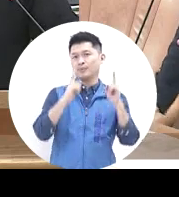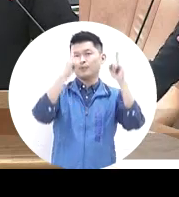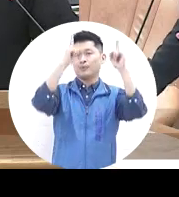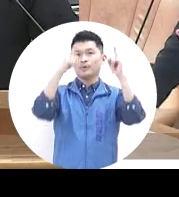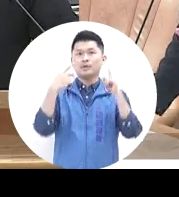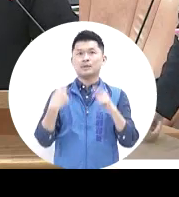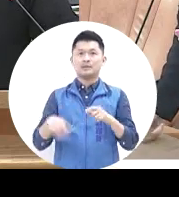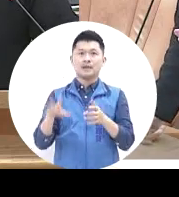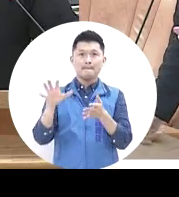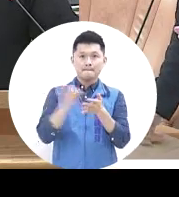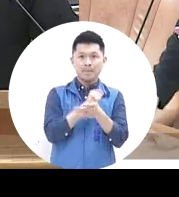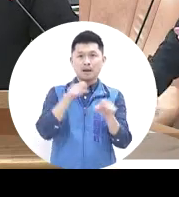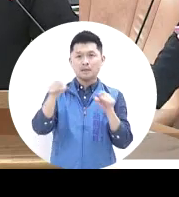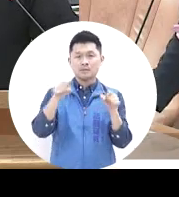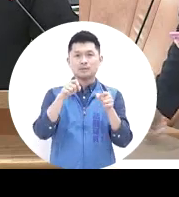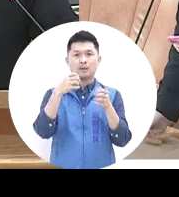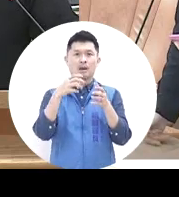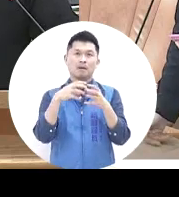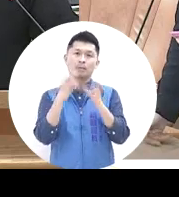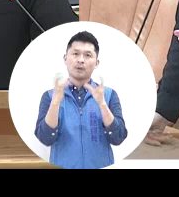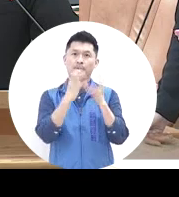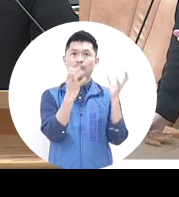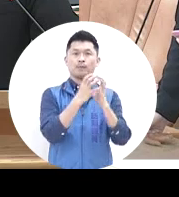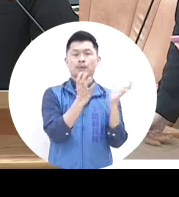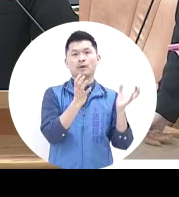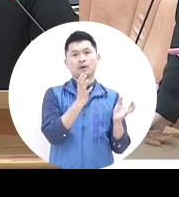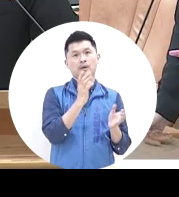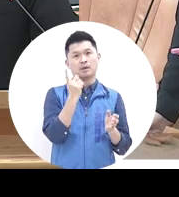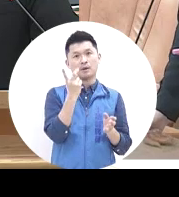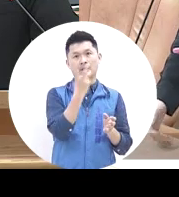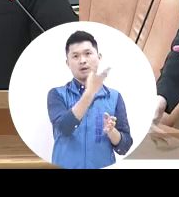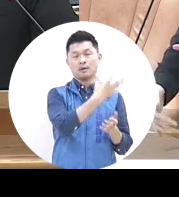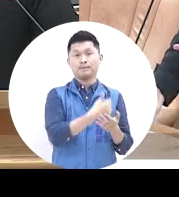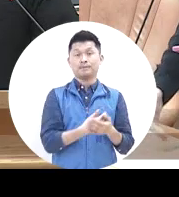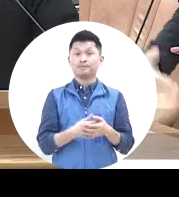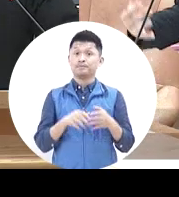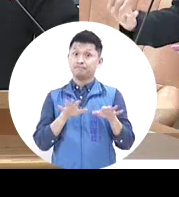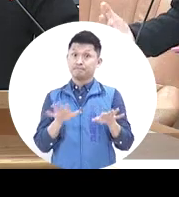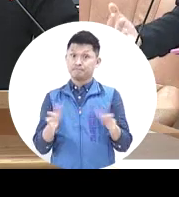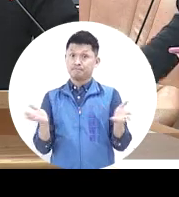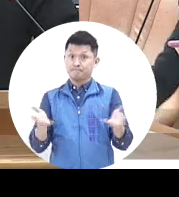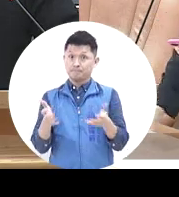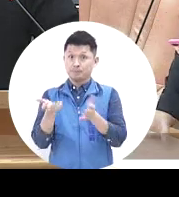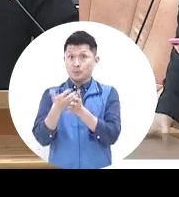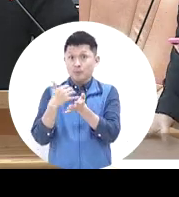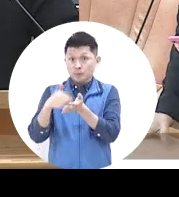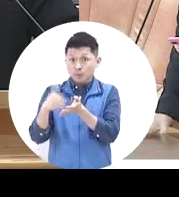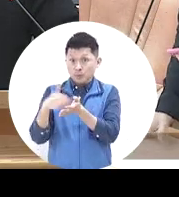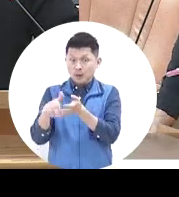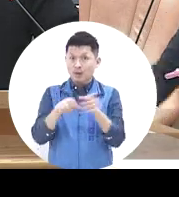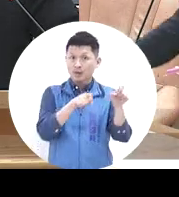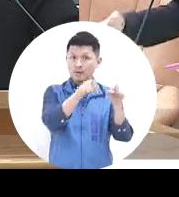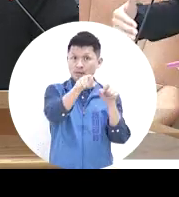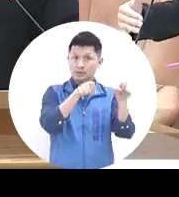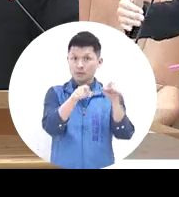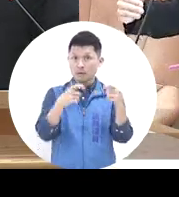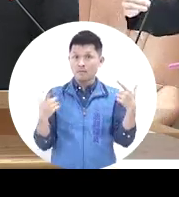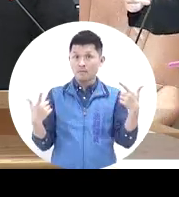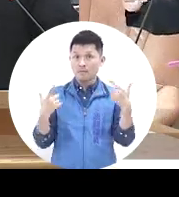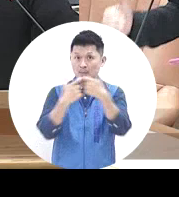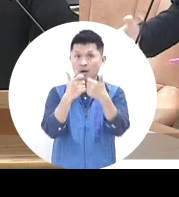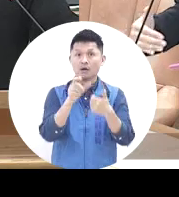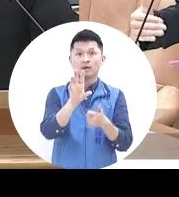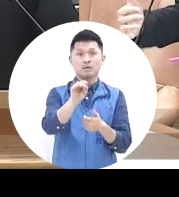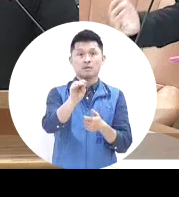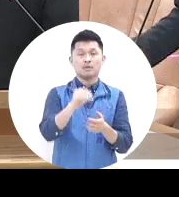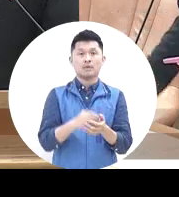标，那请教我们市府在这方面，我们的工程预算是不是能够符合我们原本的计划？那我们的这个